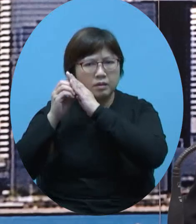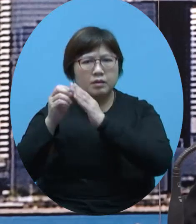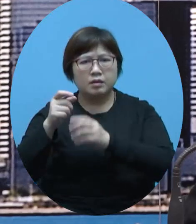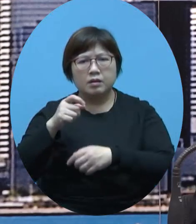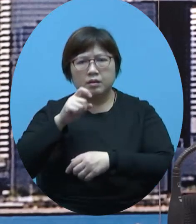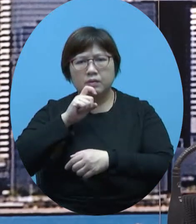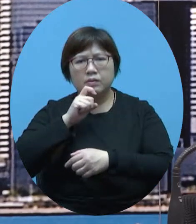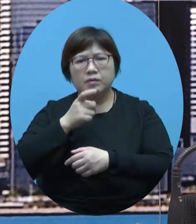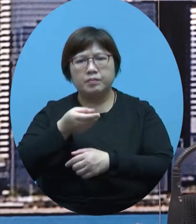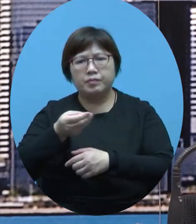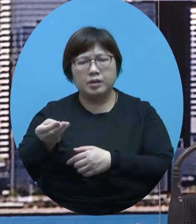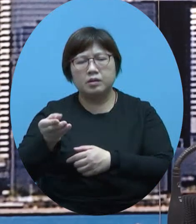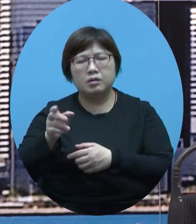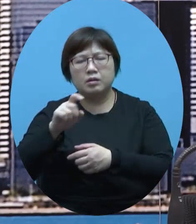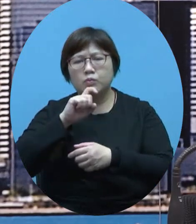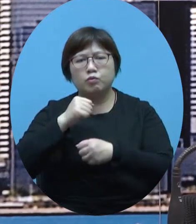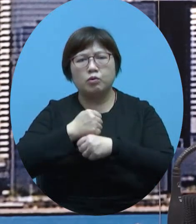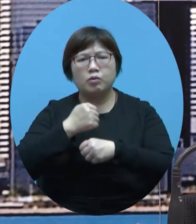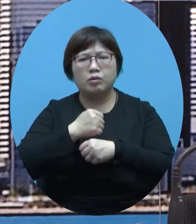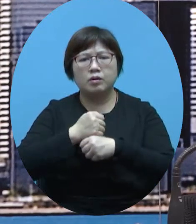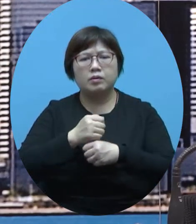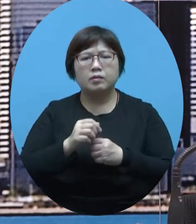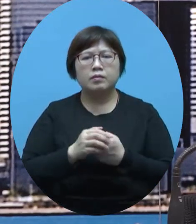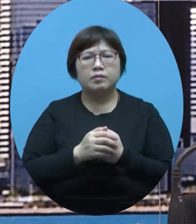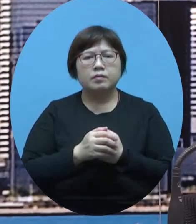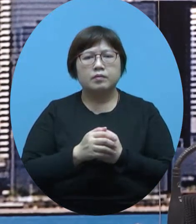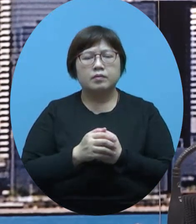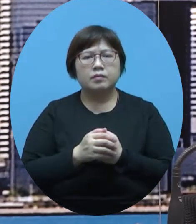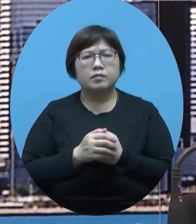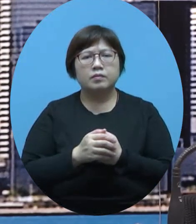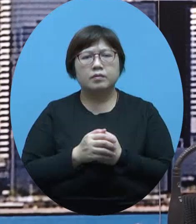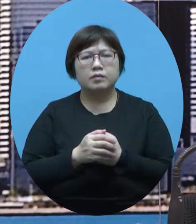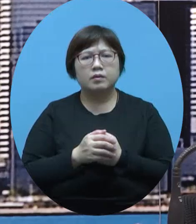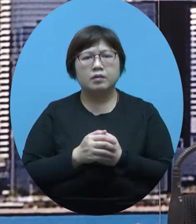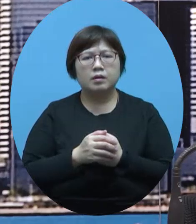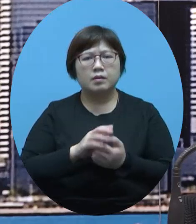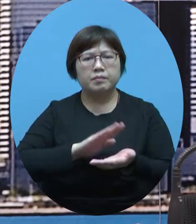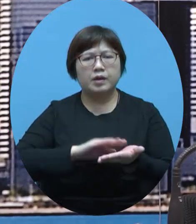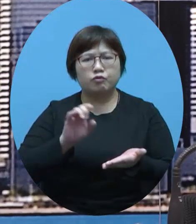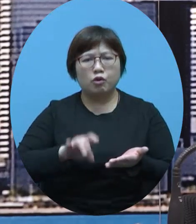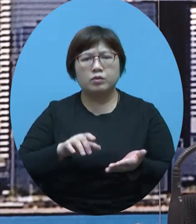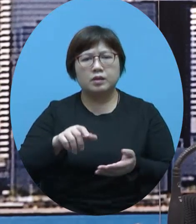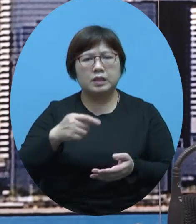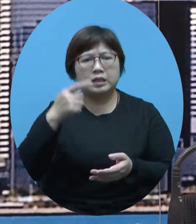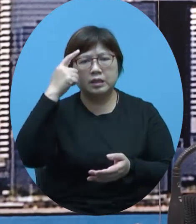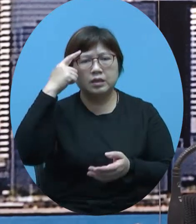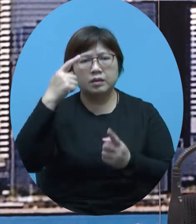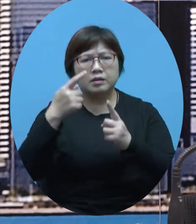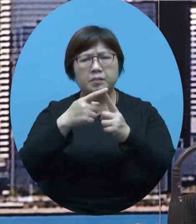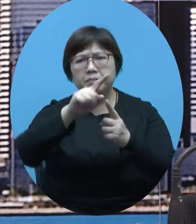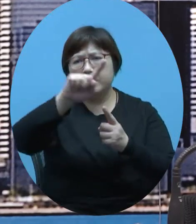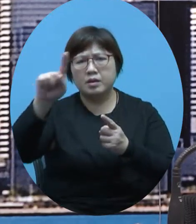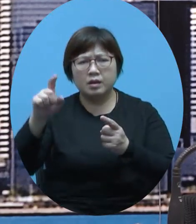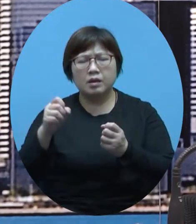有參有做嘅嚇。咁、但係我諗咧，就其實呢一個病毒咧，大家都知咧，其實即係咩人都會受到